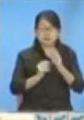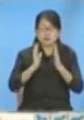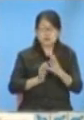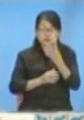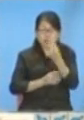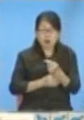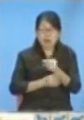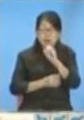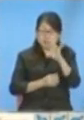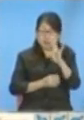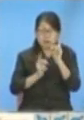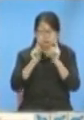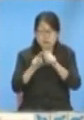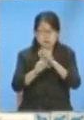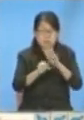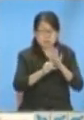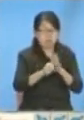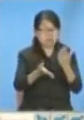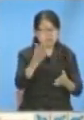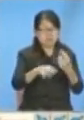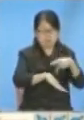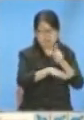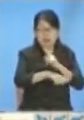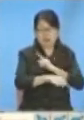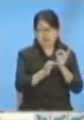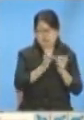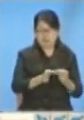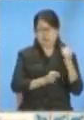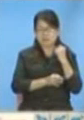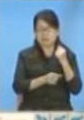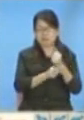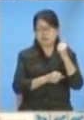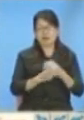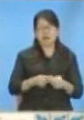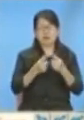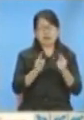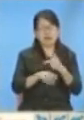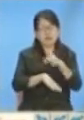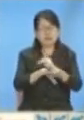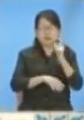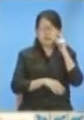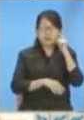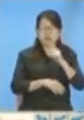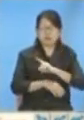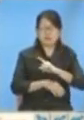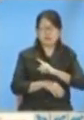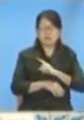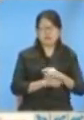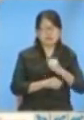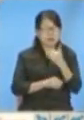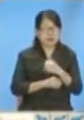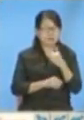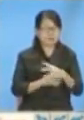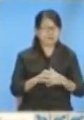ซ้ำซากหรือไม่ตรงนี้อยู่ประเด็นที่ท่านประธานจะวินิจฉัยแต่ท่านประธานจะมาวินิจฉัยว่าไม่